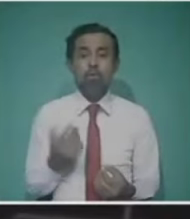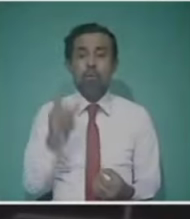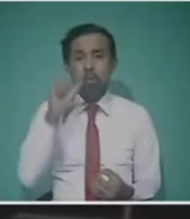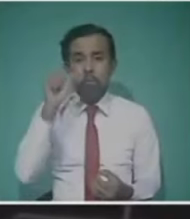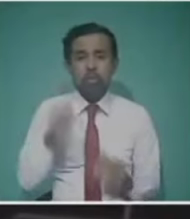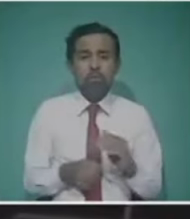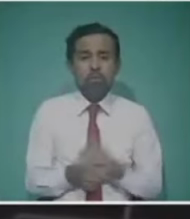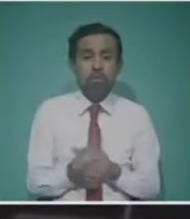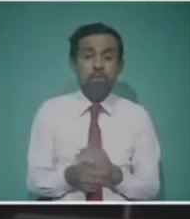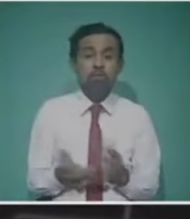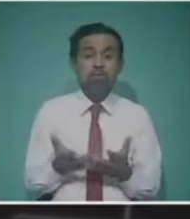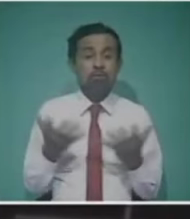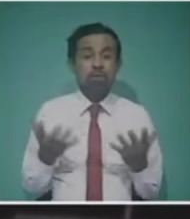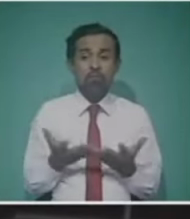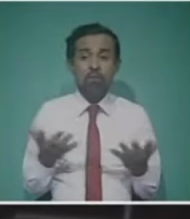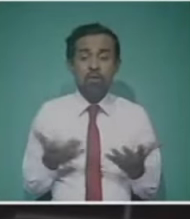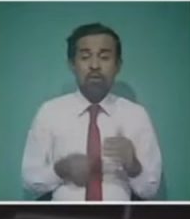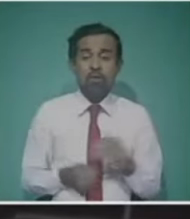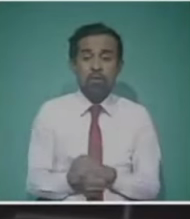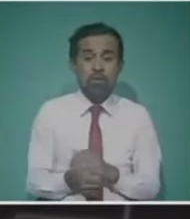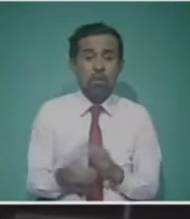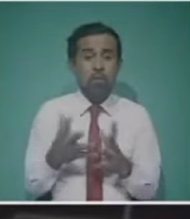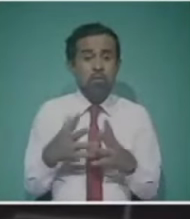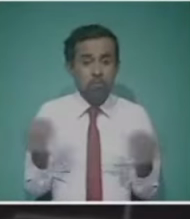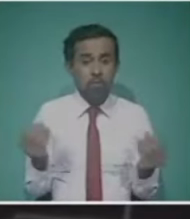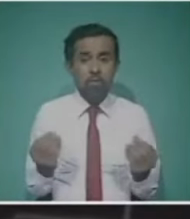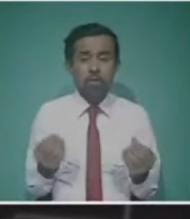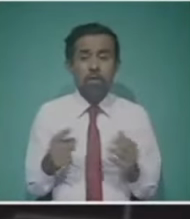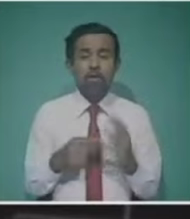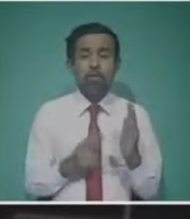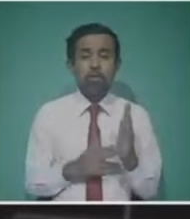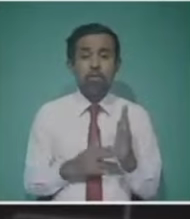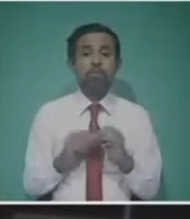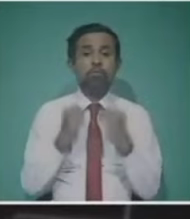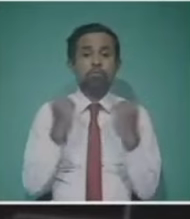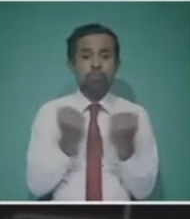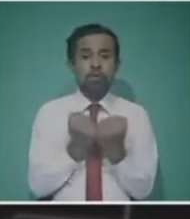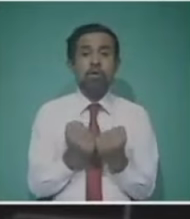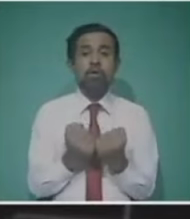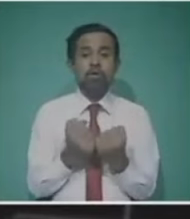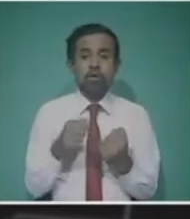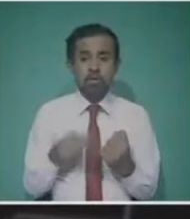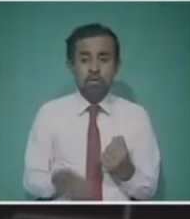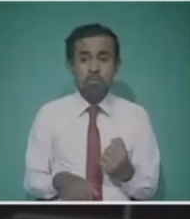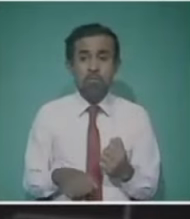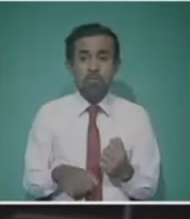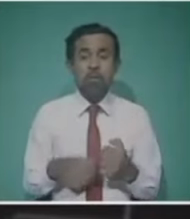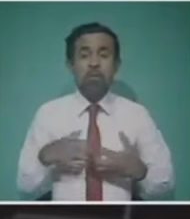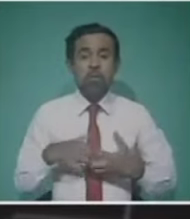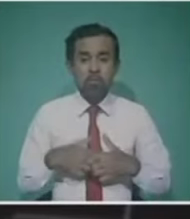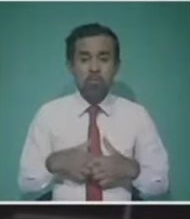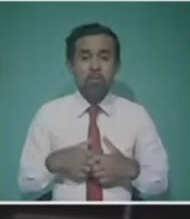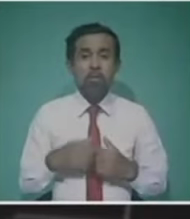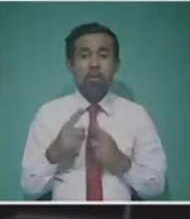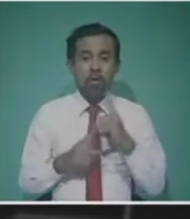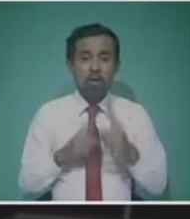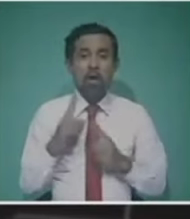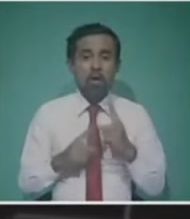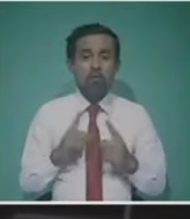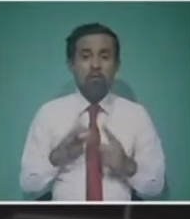லஞ்ச உத்தை ஒழிக்க வேண்டும் என்கிறோம். இன்று ஐக்கிய நாடு சபை வரைக்கும் லஞ்ச ஊழல் தலைவிரித்தாடுகிற நிலங்கை கோடிட்டு